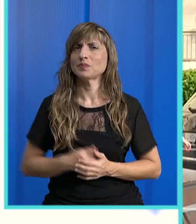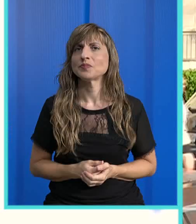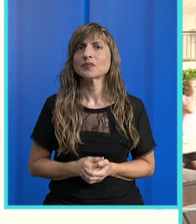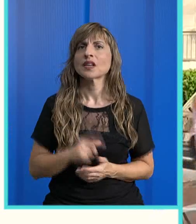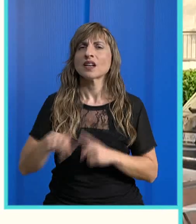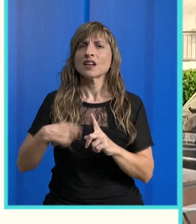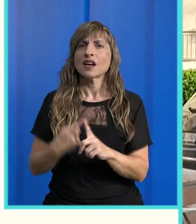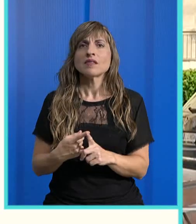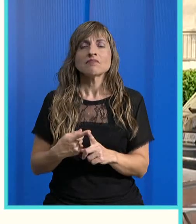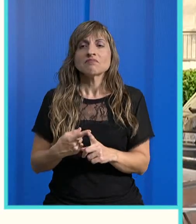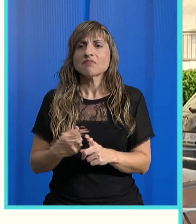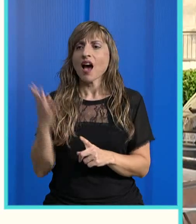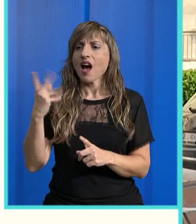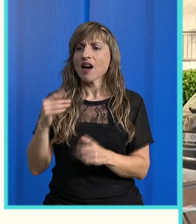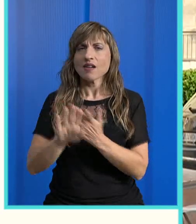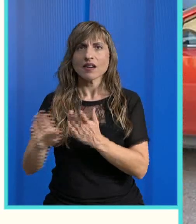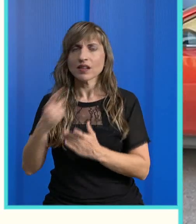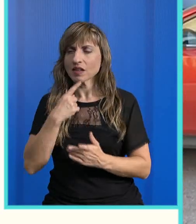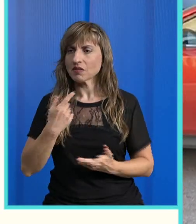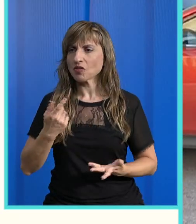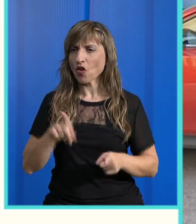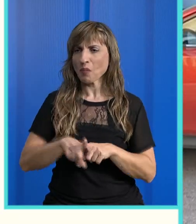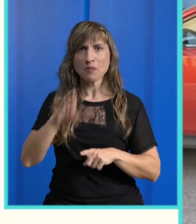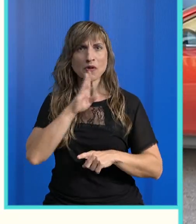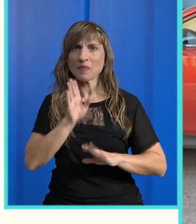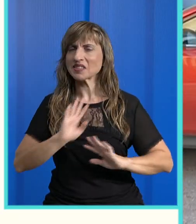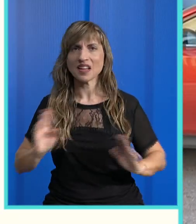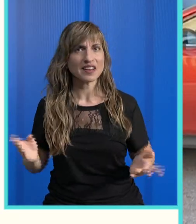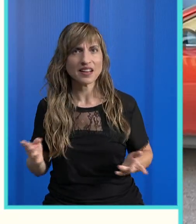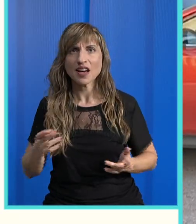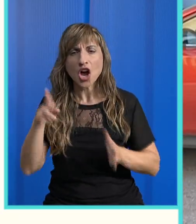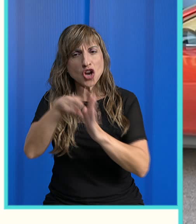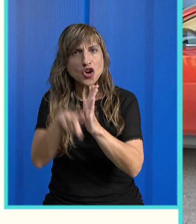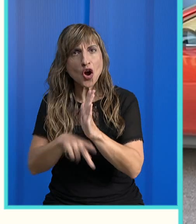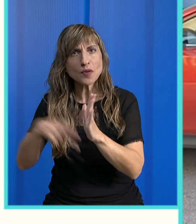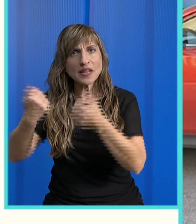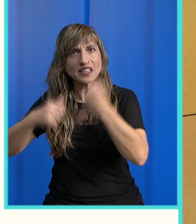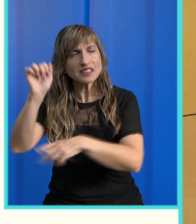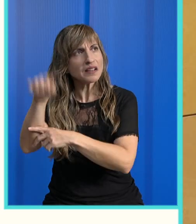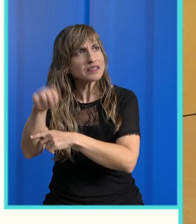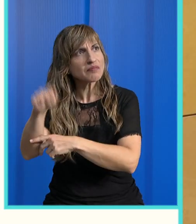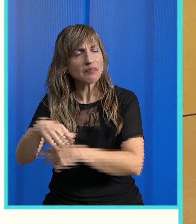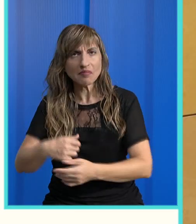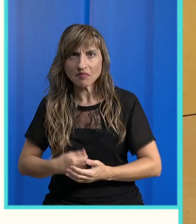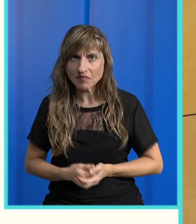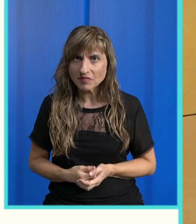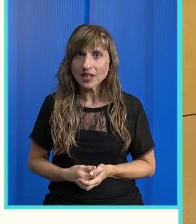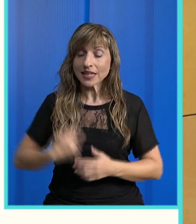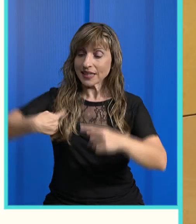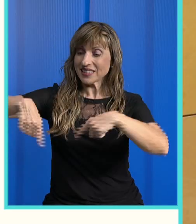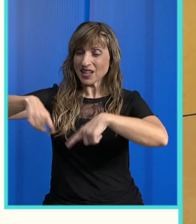sensació d'impunitat que pateixen els veïns quan no es compleixen les normatives de trànsit. Reduir dràsticament la circulació interior